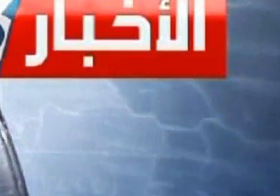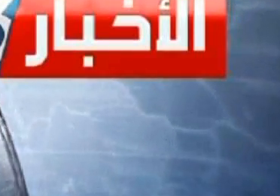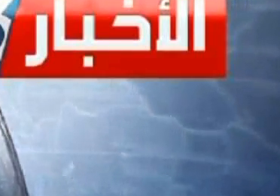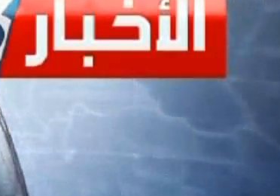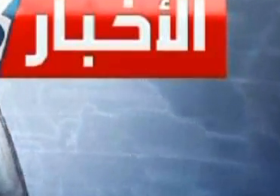e